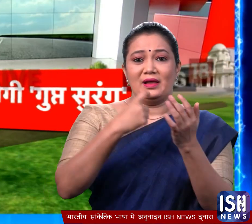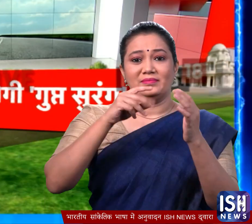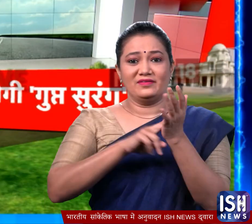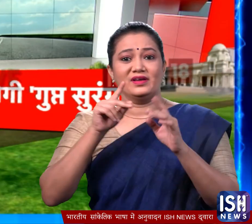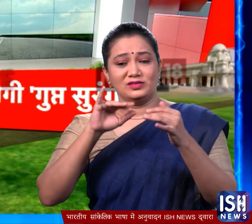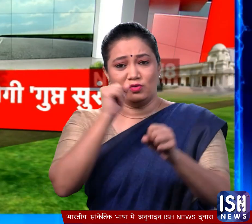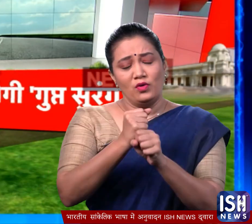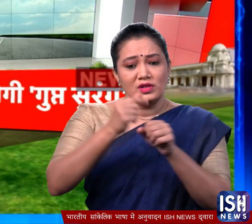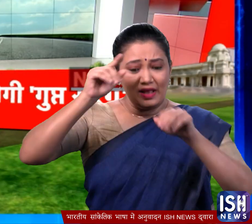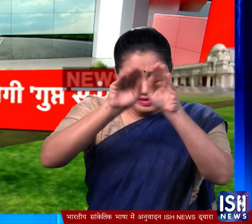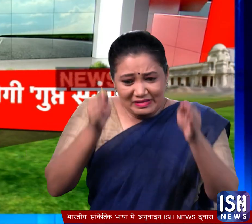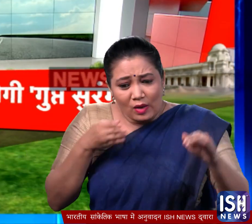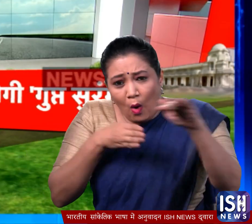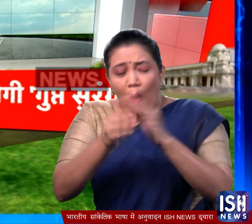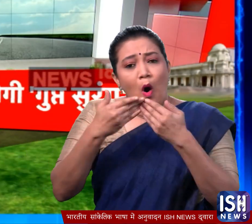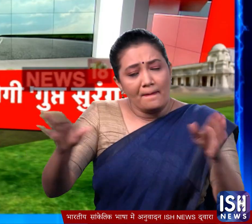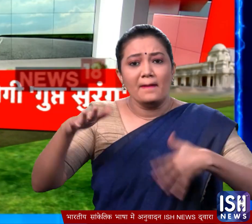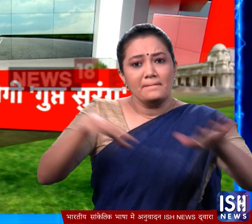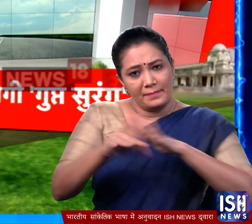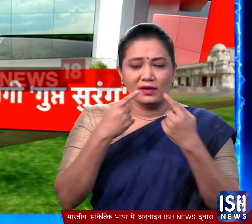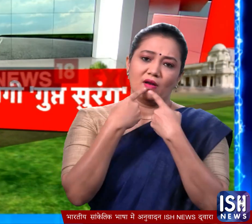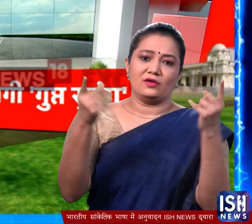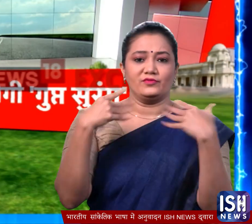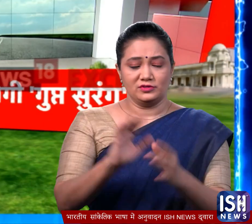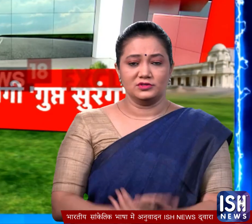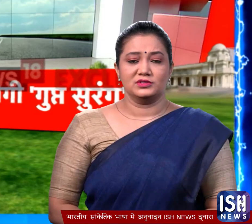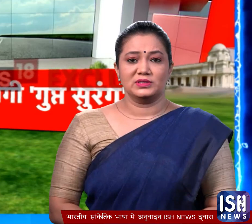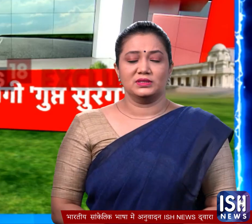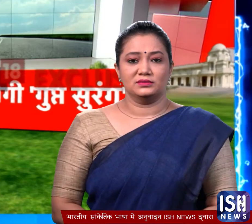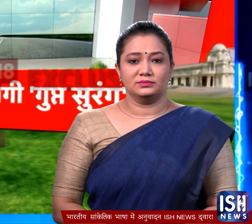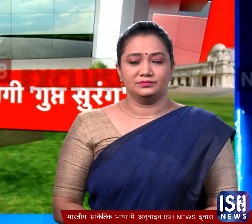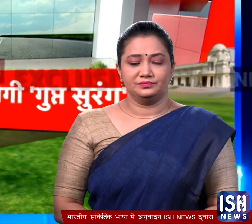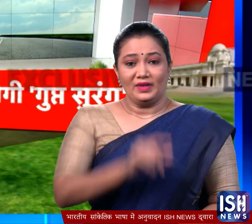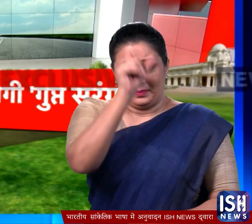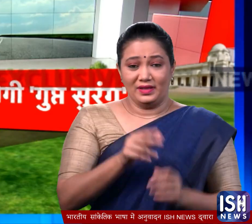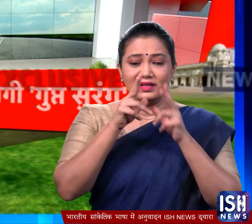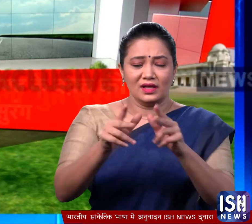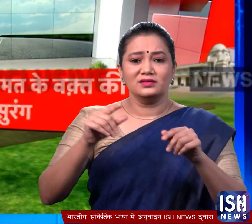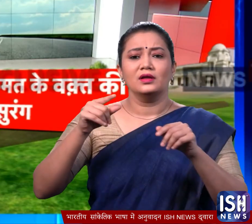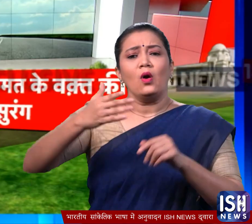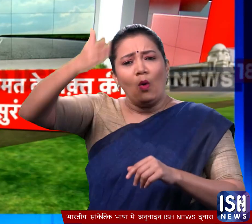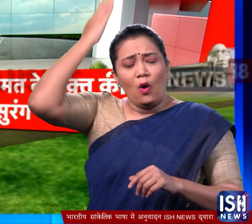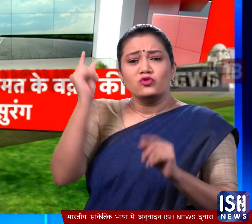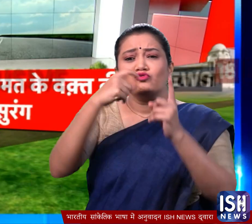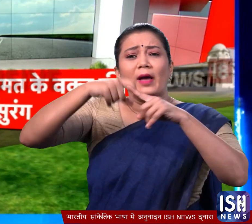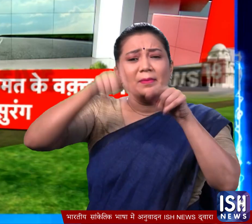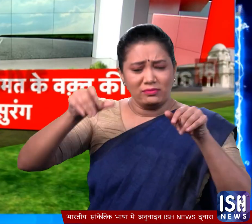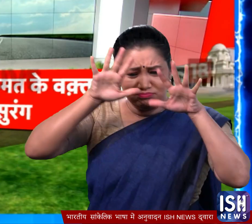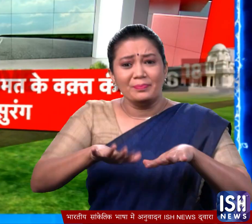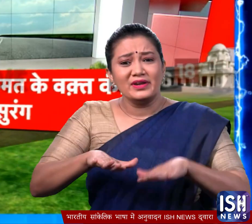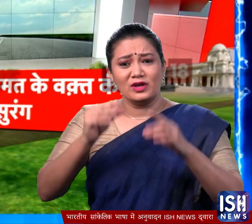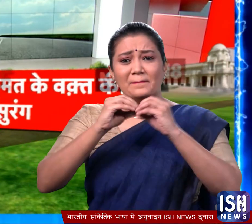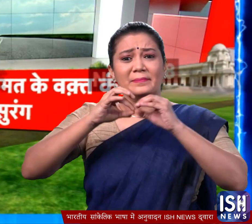गोयल ने इस सुरंग को जल्द ही आम लोगों के लिए खोलने की जानकारी दी। उन्होंने बताया कि यह सुरंग अंग्रेजों के जमाने से वहां